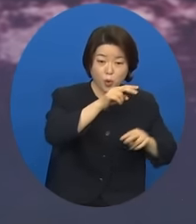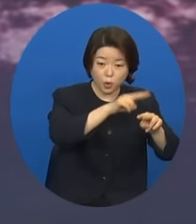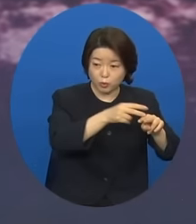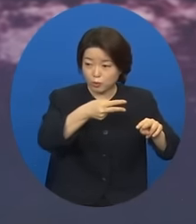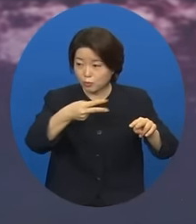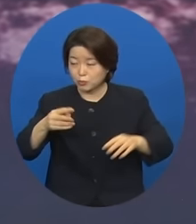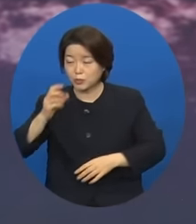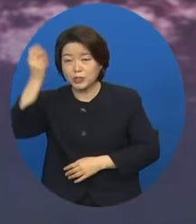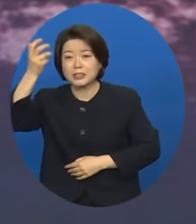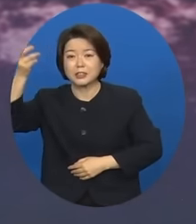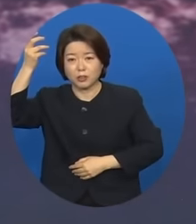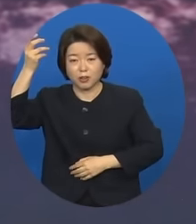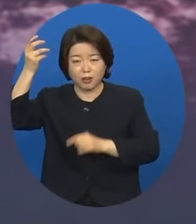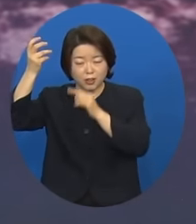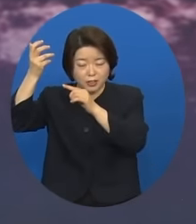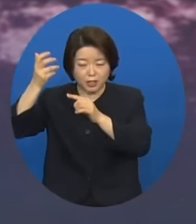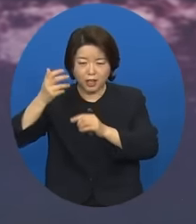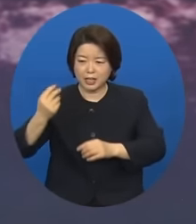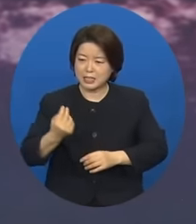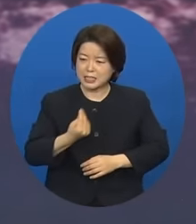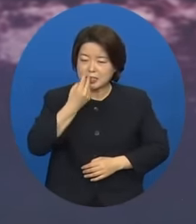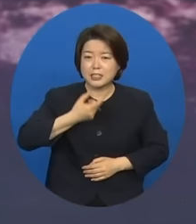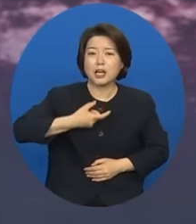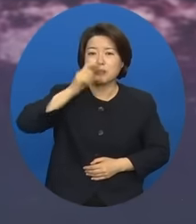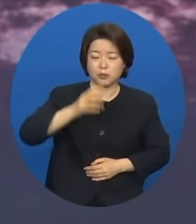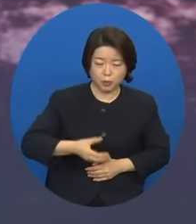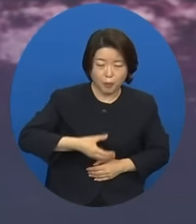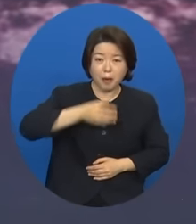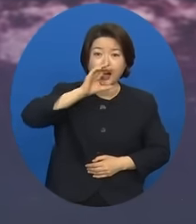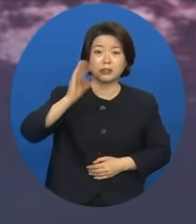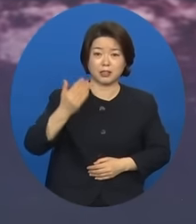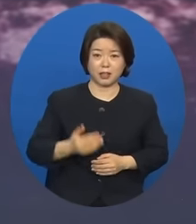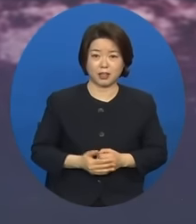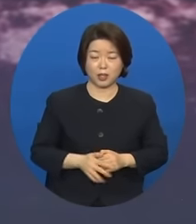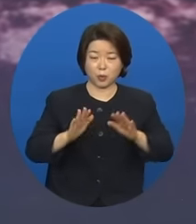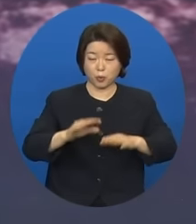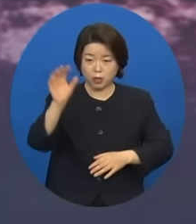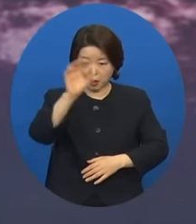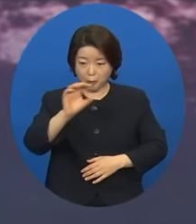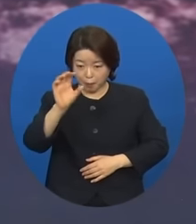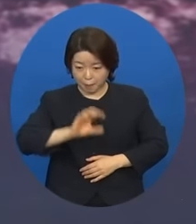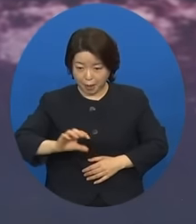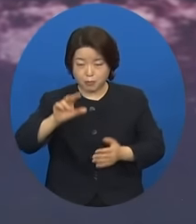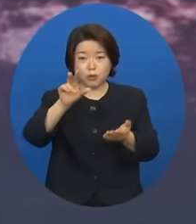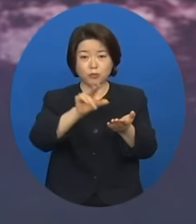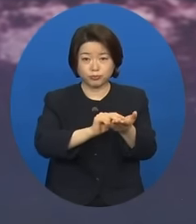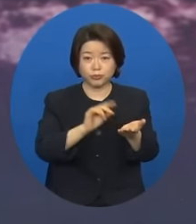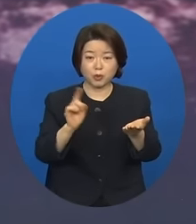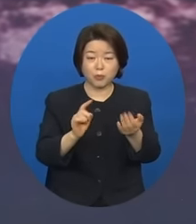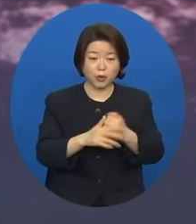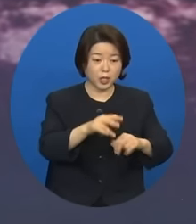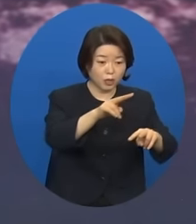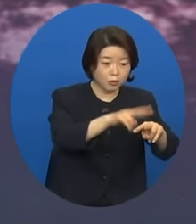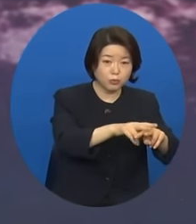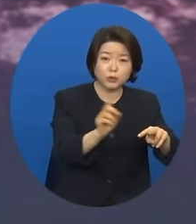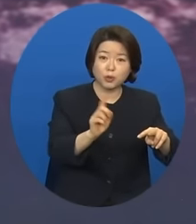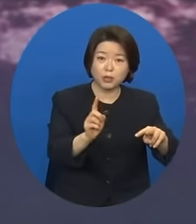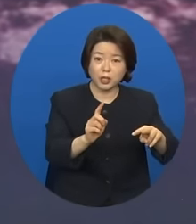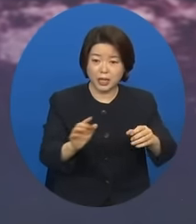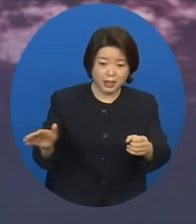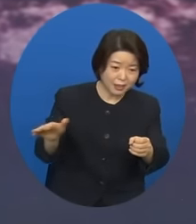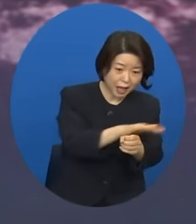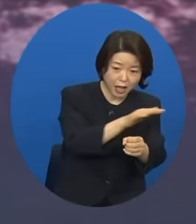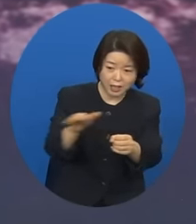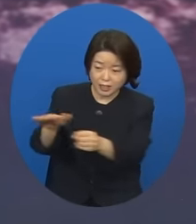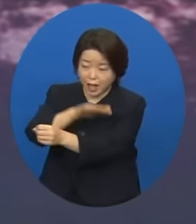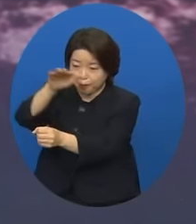생명수 이거를 마사만 사는 거예요 근데 오늘 반복적으로 나타난 문제가 뭐냐면이 우물이 어떻게 돼 있다는 거예요 지금 다 막혀